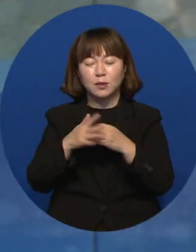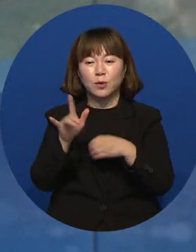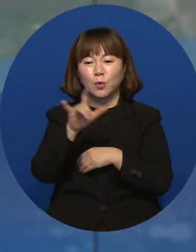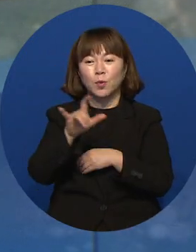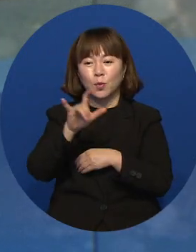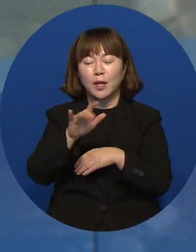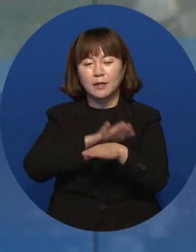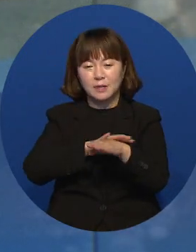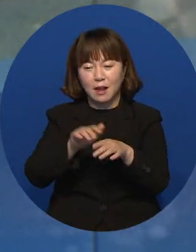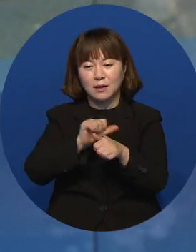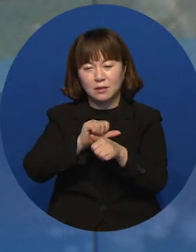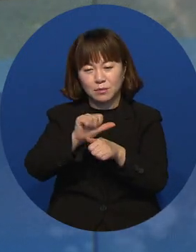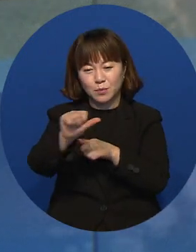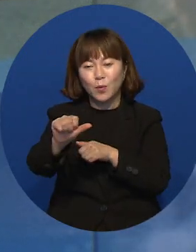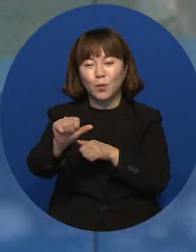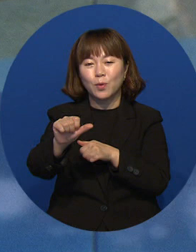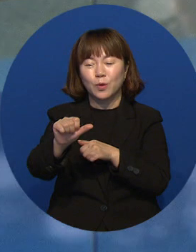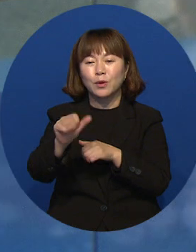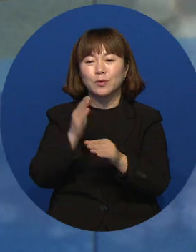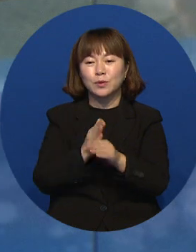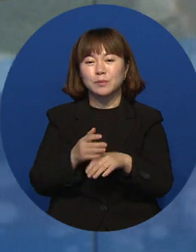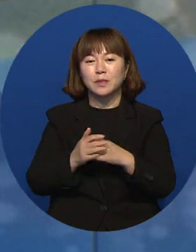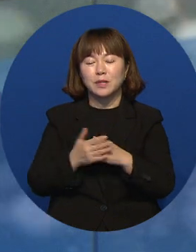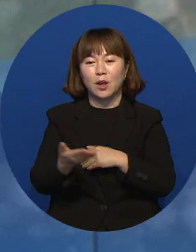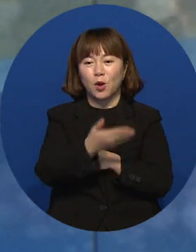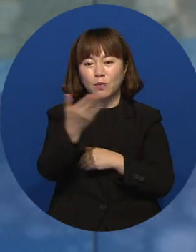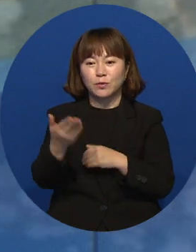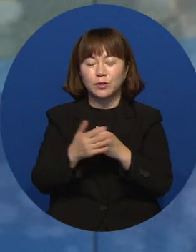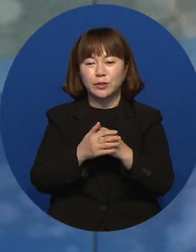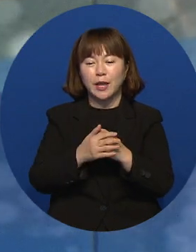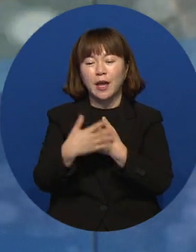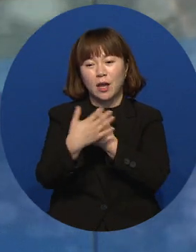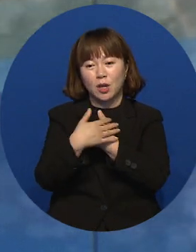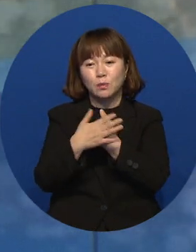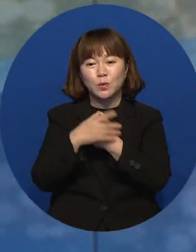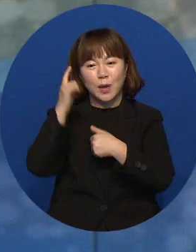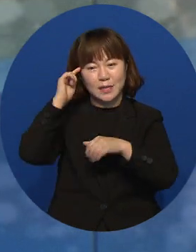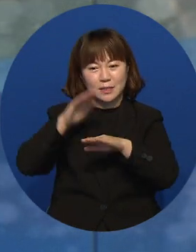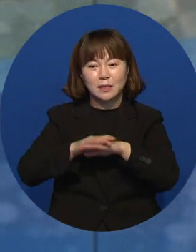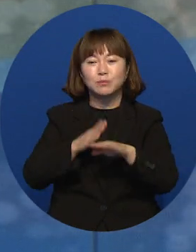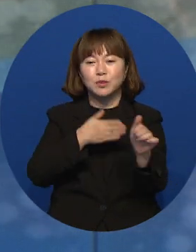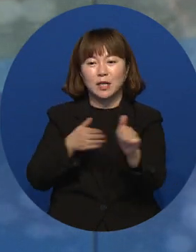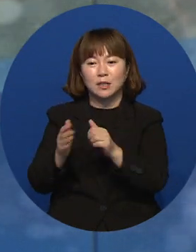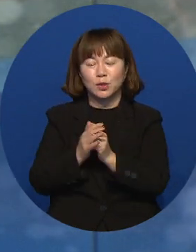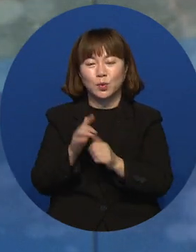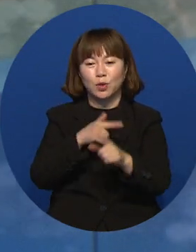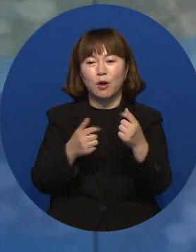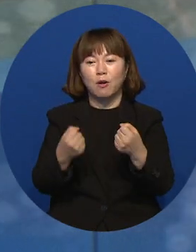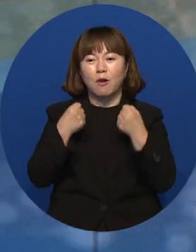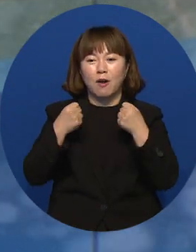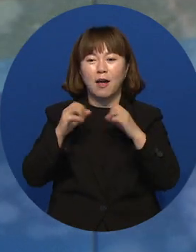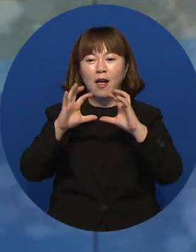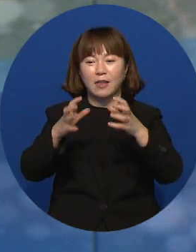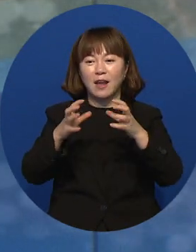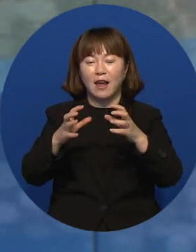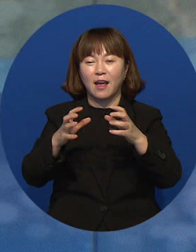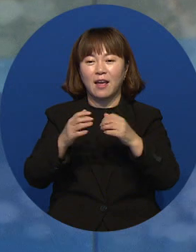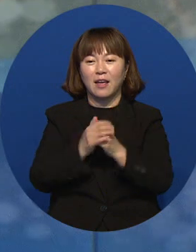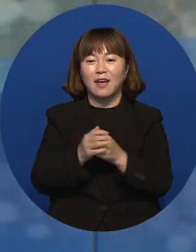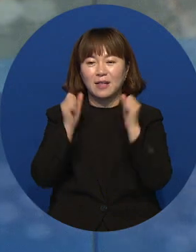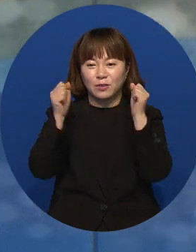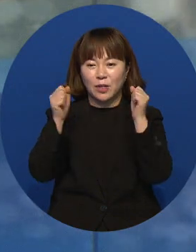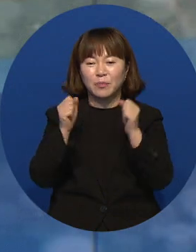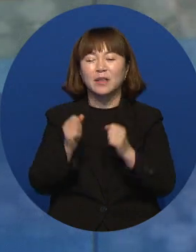왔습니다 우리 10 여러분 들의 협조와 지혜를 더욱 더 기대를 하구요 아 더욱더 건강한 대한민국을 응원합니다 오늘도 정열의